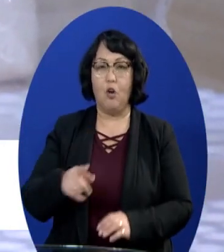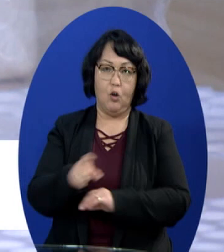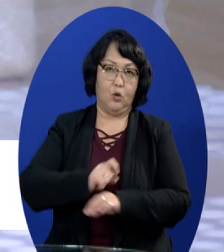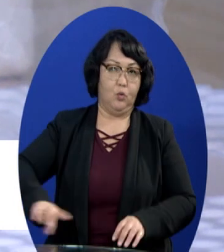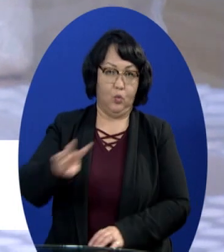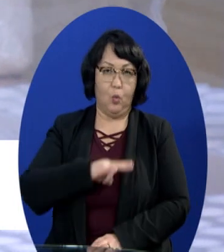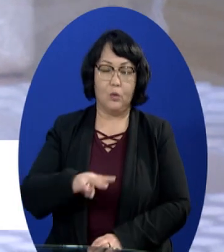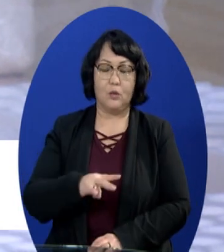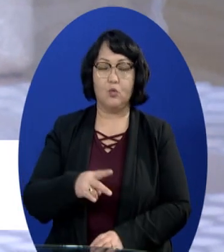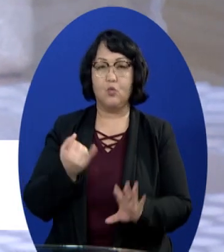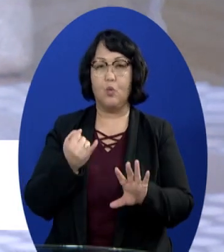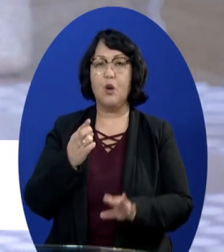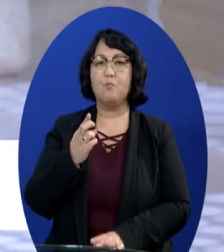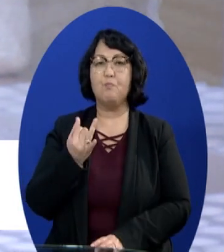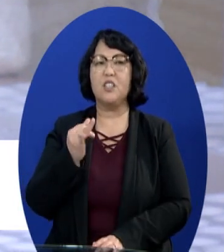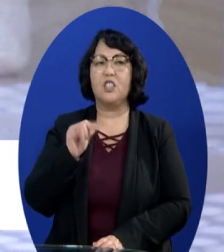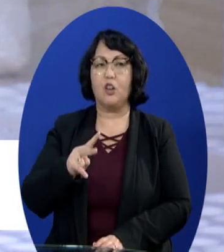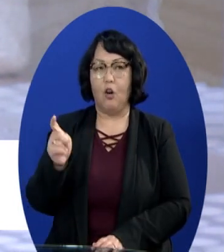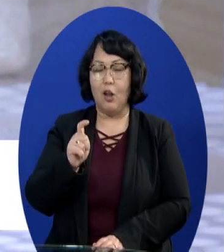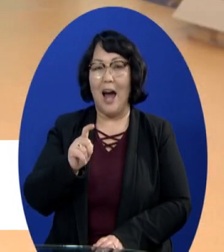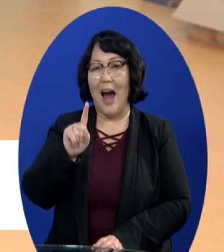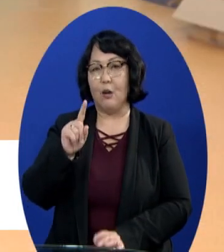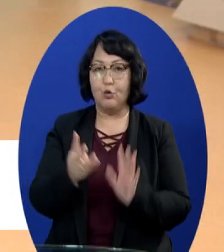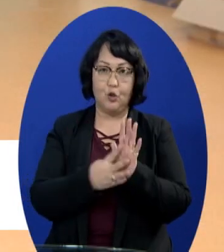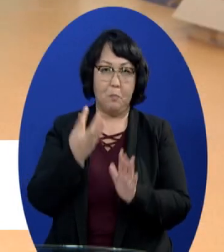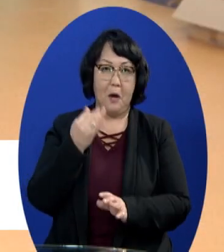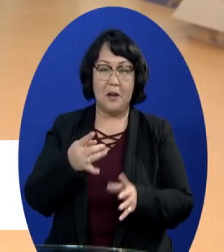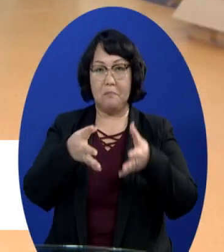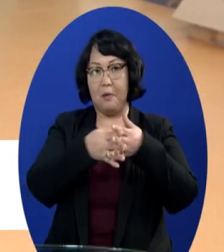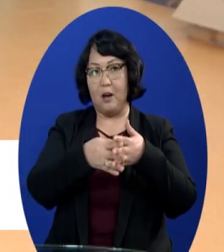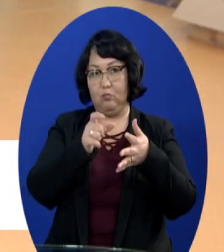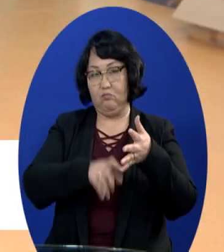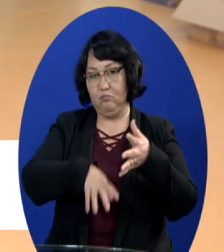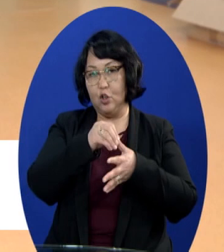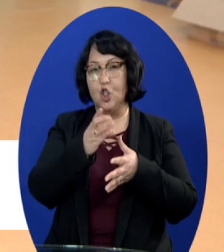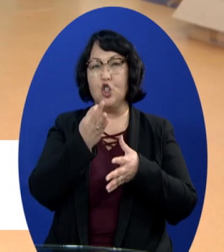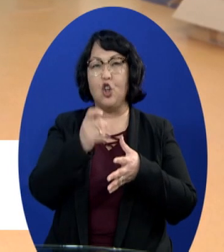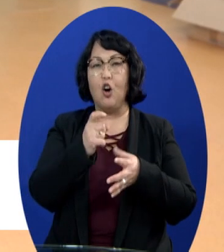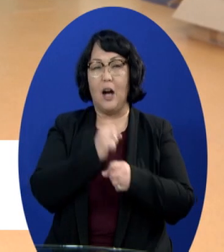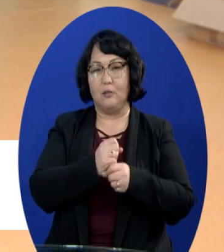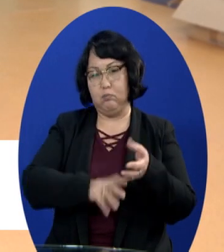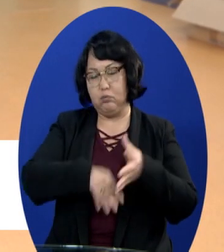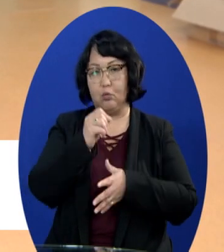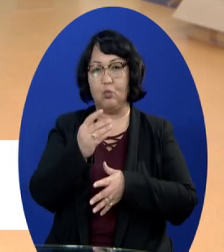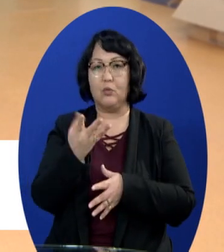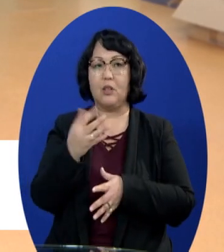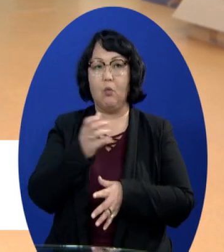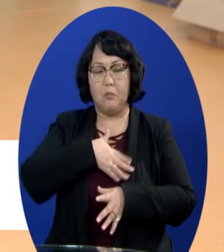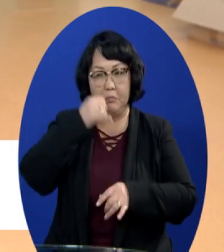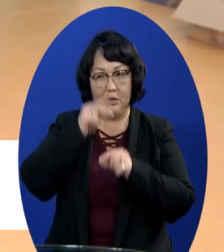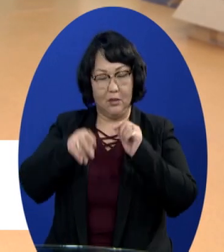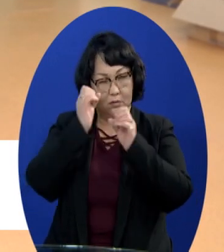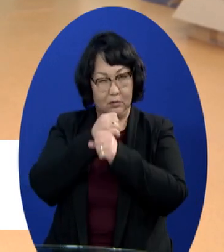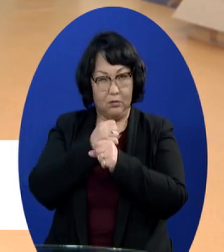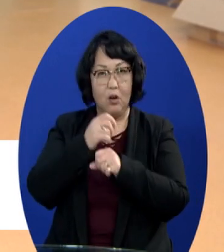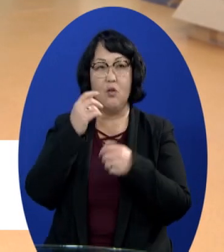нутаг дэвсгэр 6 дугаар бичлэл хороолын 19 дугаар байрны оршин суугчид сөөхийн ажилчид зэрэг 450 хүнийг COVID-19